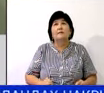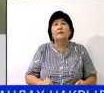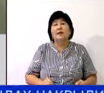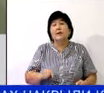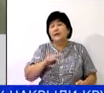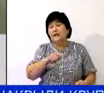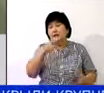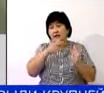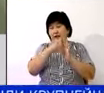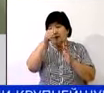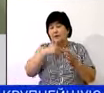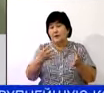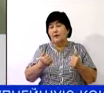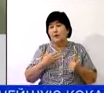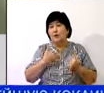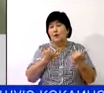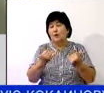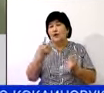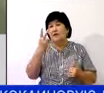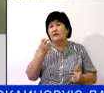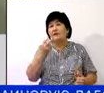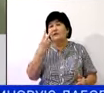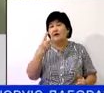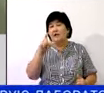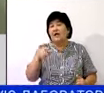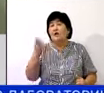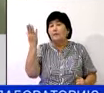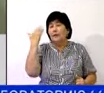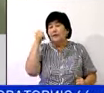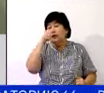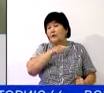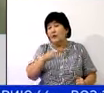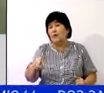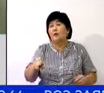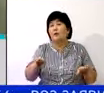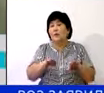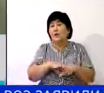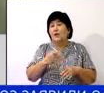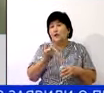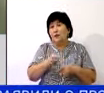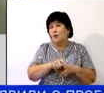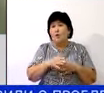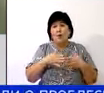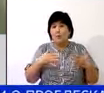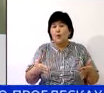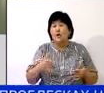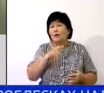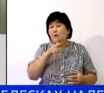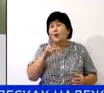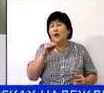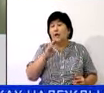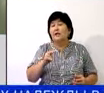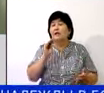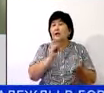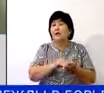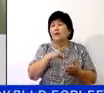За 7 месяцев получили наши услуги 202 человека. По сравнению с аналогичным периодом прошлого года, намного больше. В период карантина